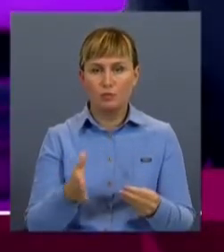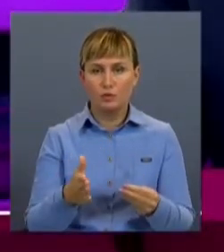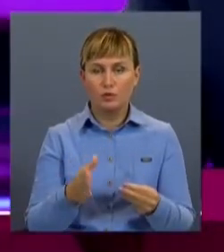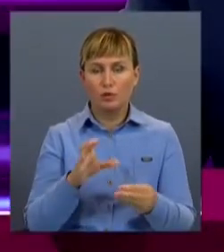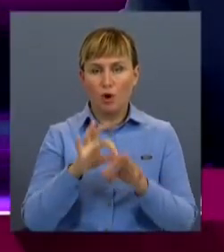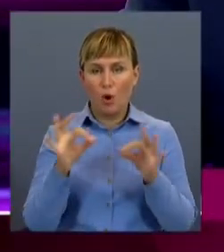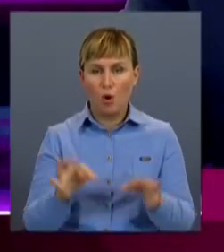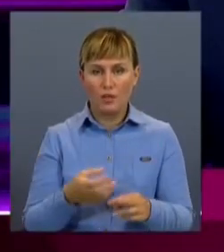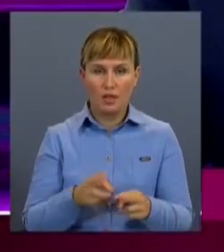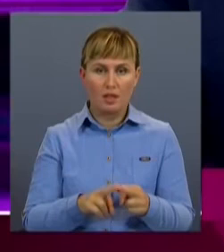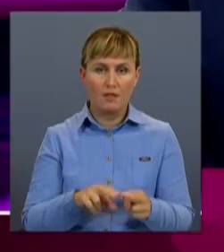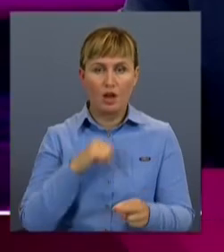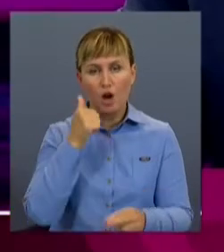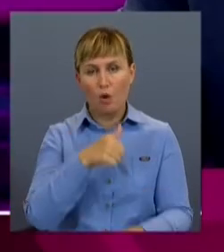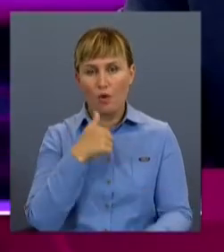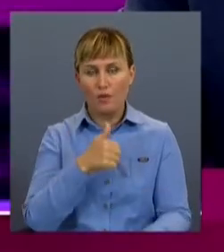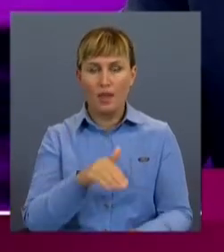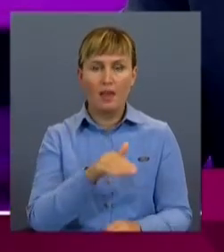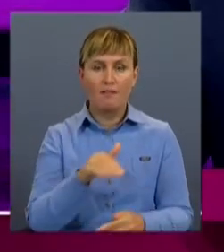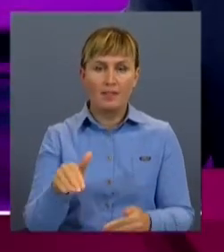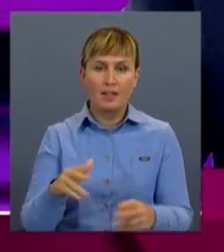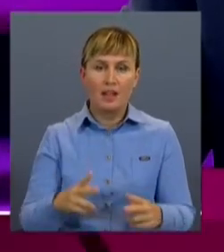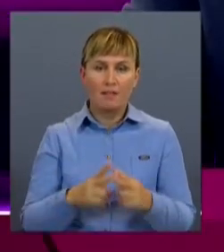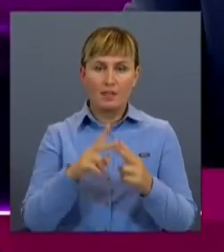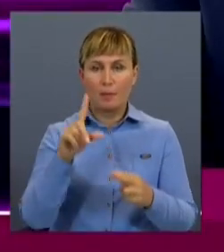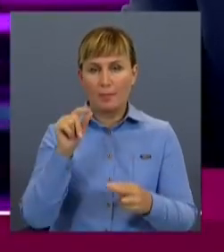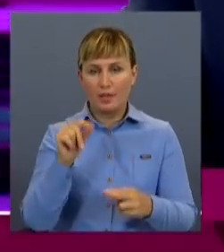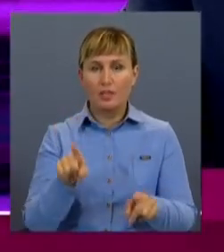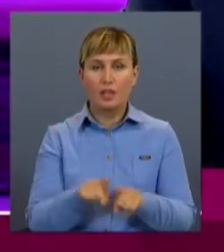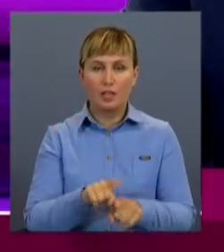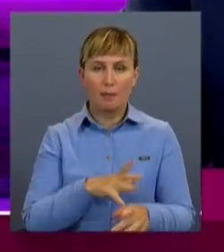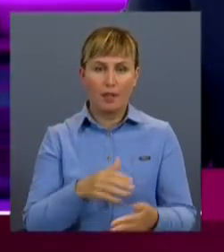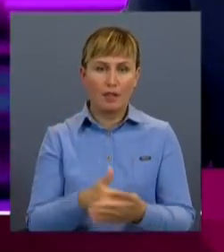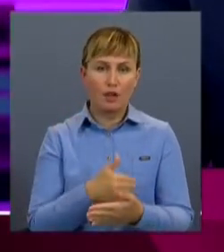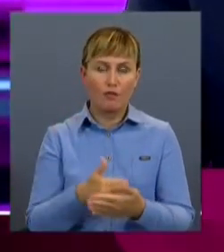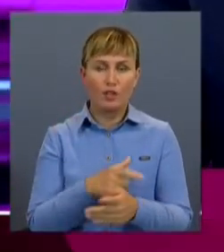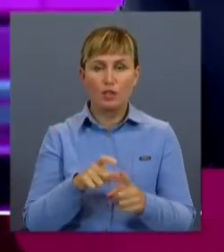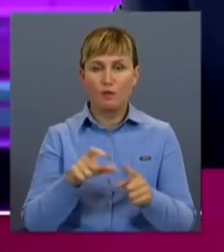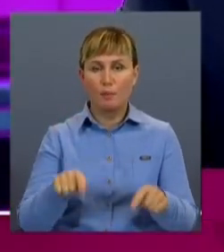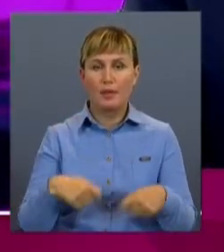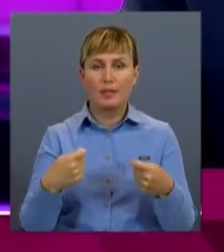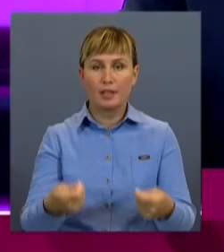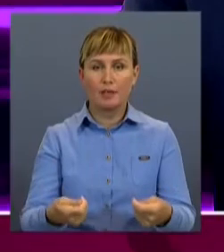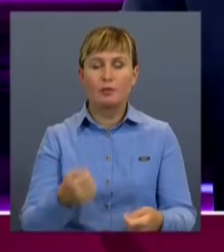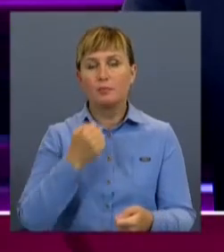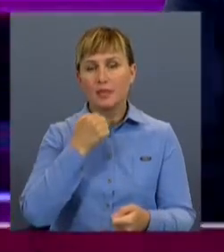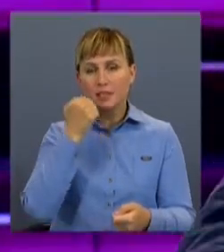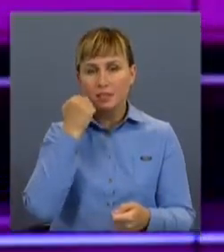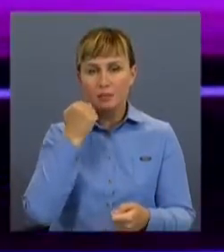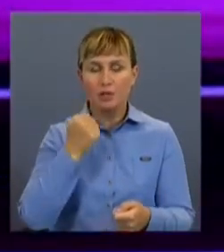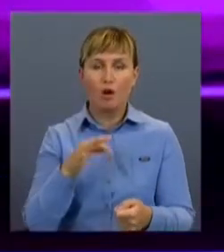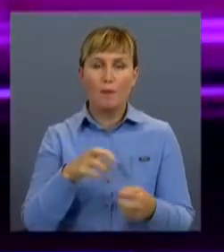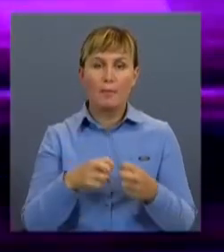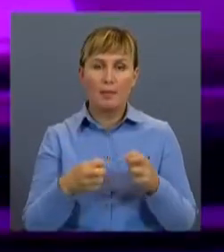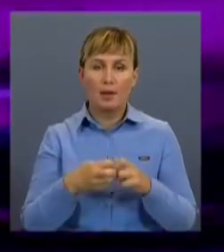этого года рашид официально станов понедельник запомнилась именно такое вам слово спасибо инвар я напомнил о